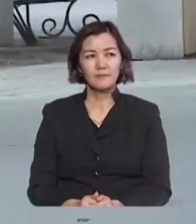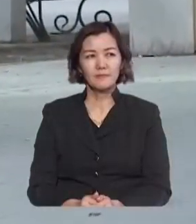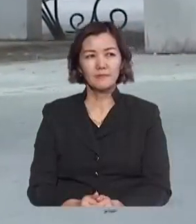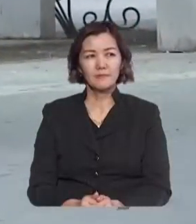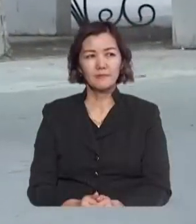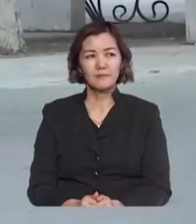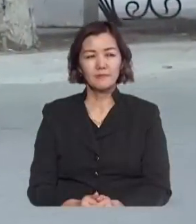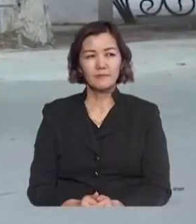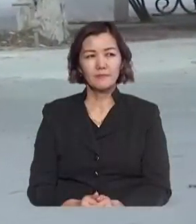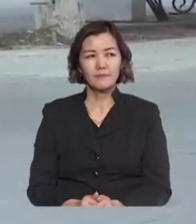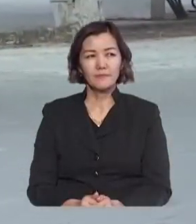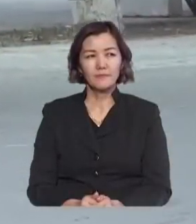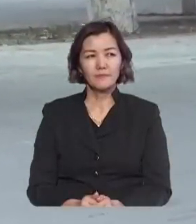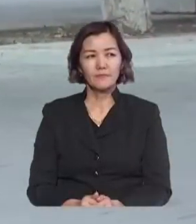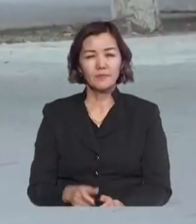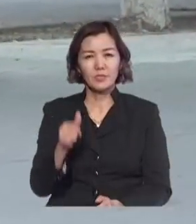Я, я.